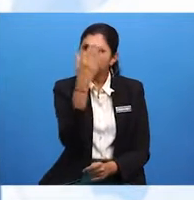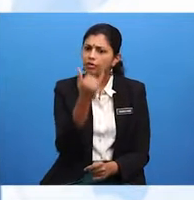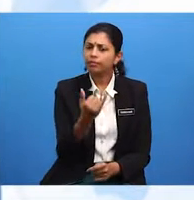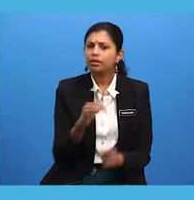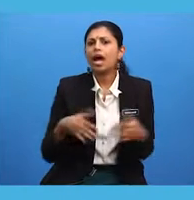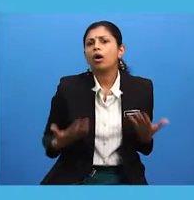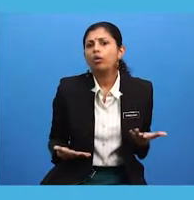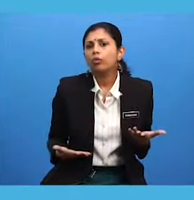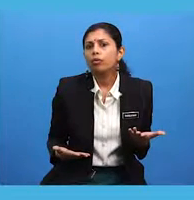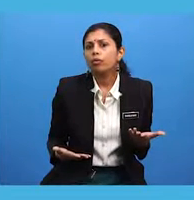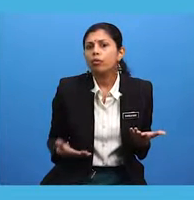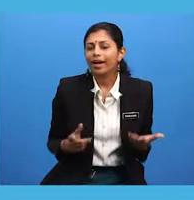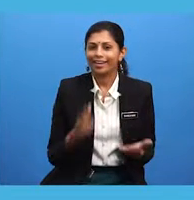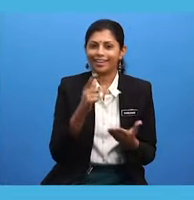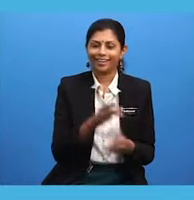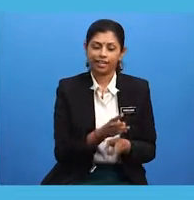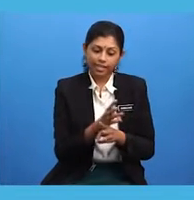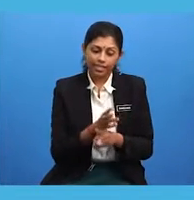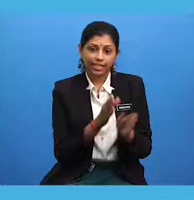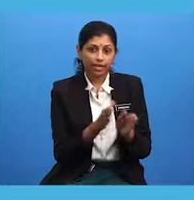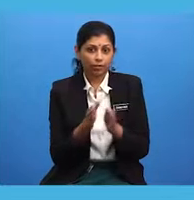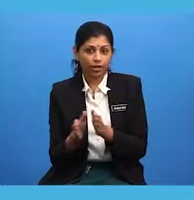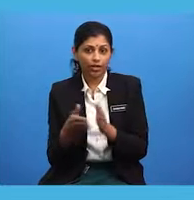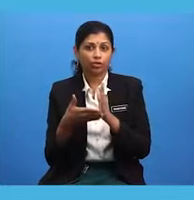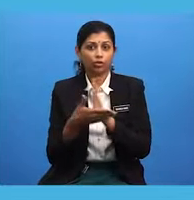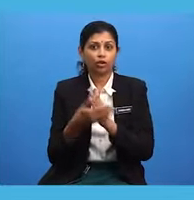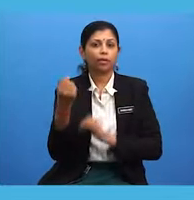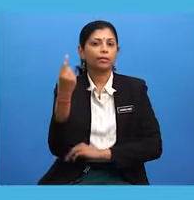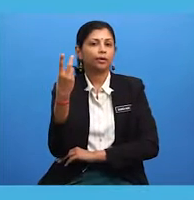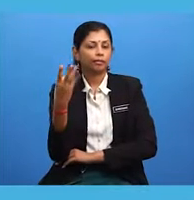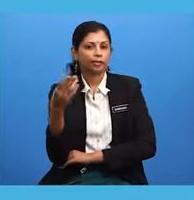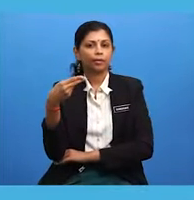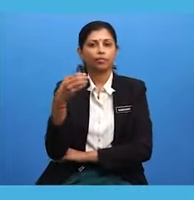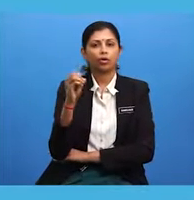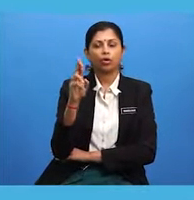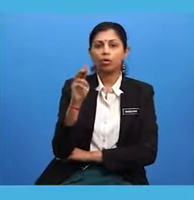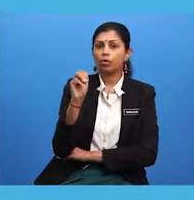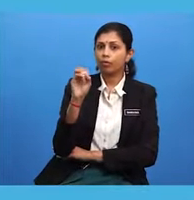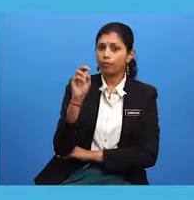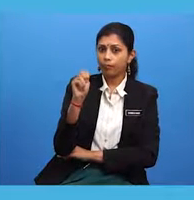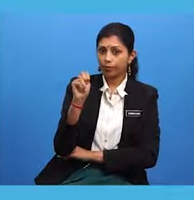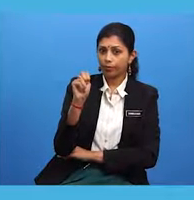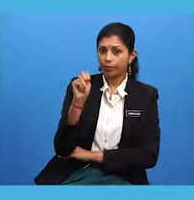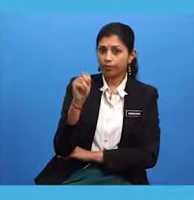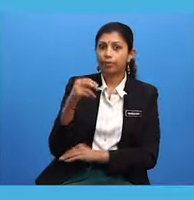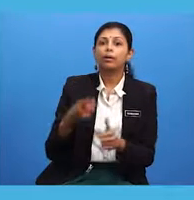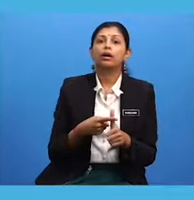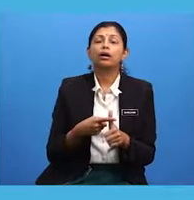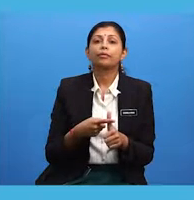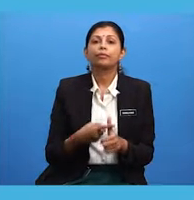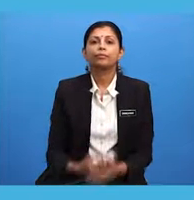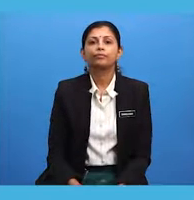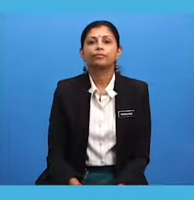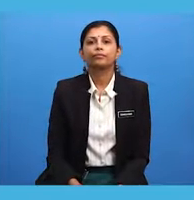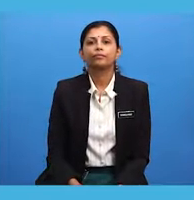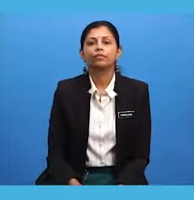tepat? Kita haid dikawal atau oleh hormon. Hormon yang terlibat dalam